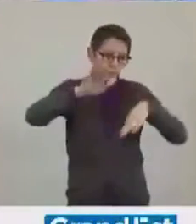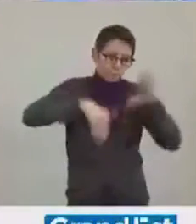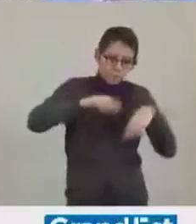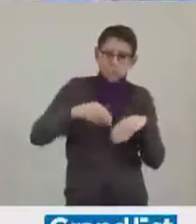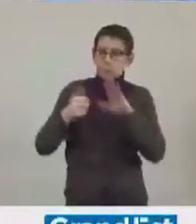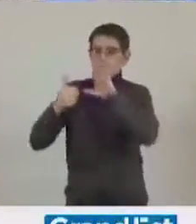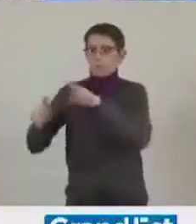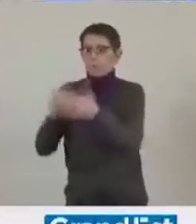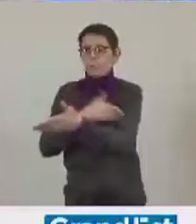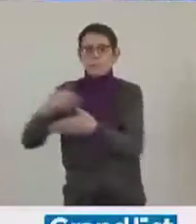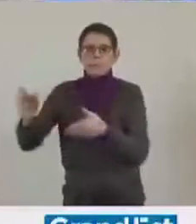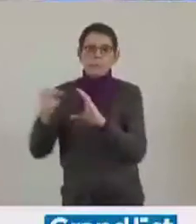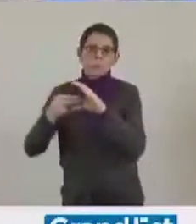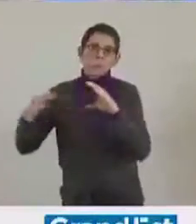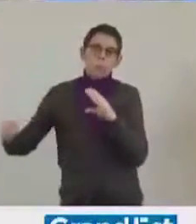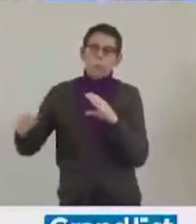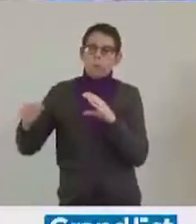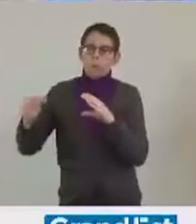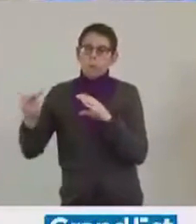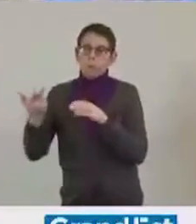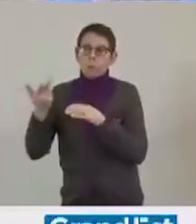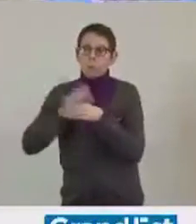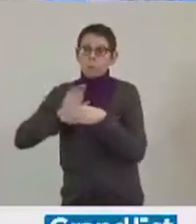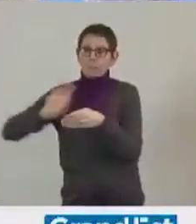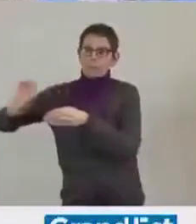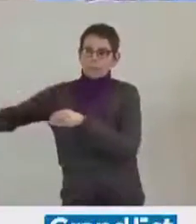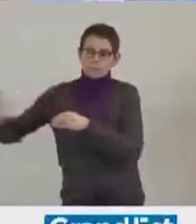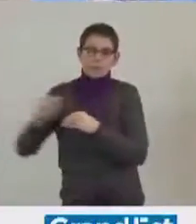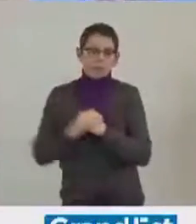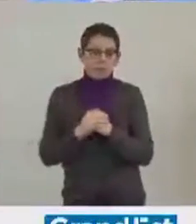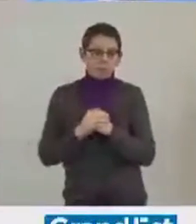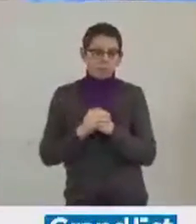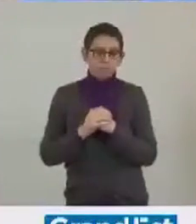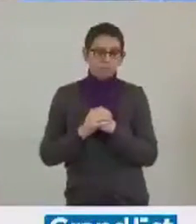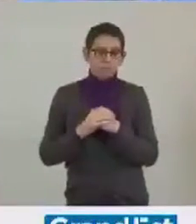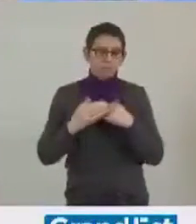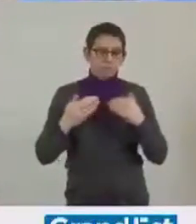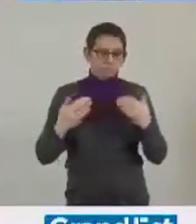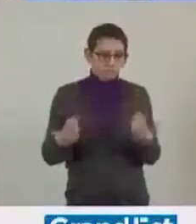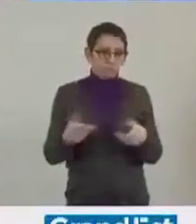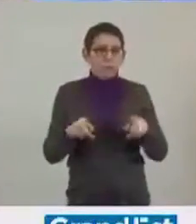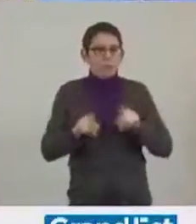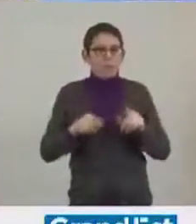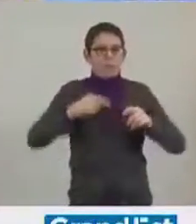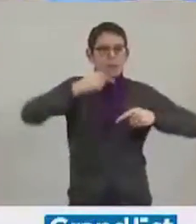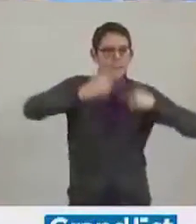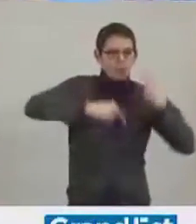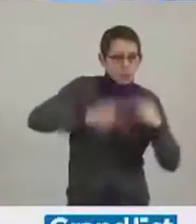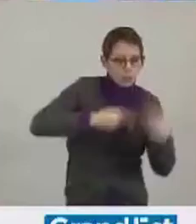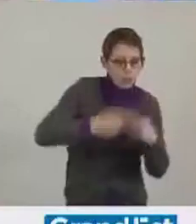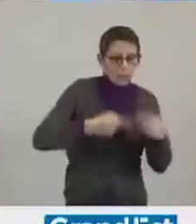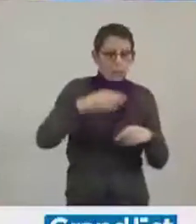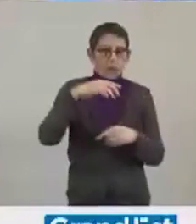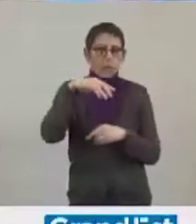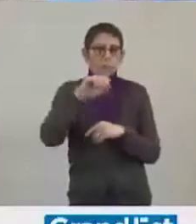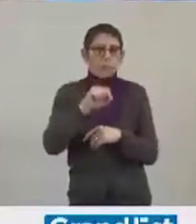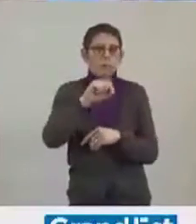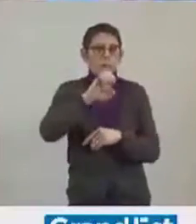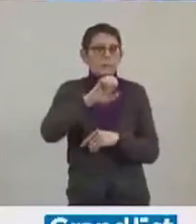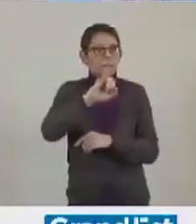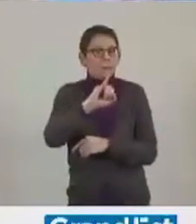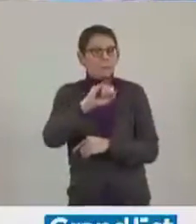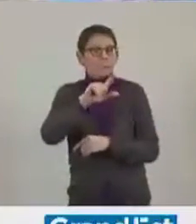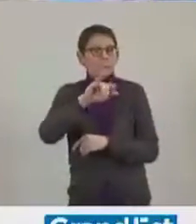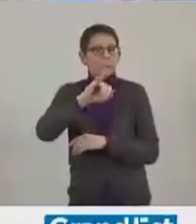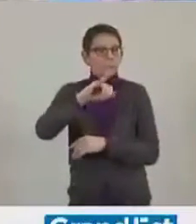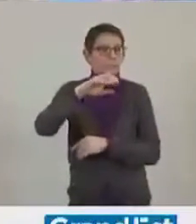sont inscrits pour la convergence de ces actions. Dans ce continuum, les incubateurs, SEMIA et l'incubateur Lorrain, qui fournissent